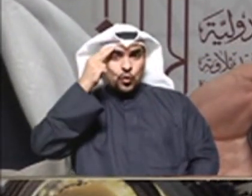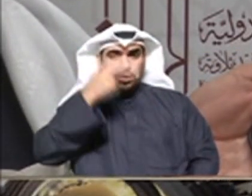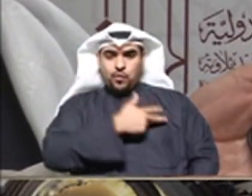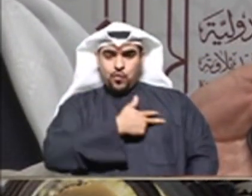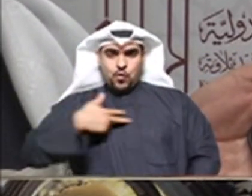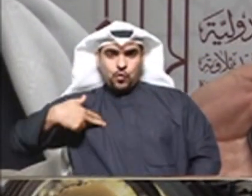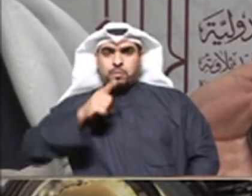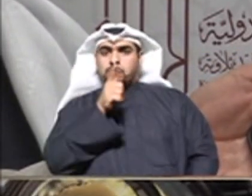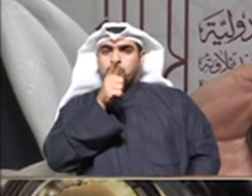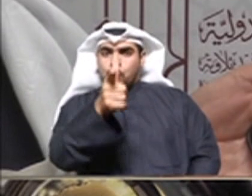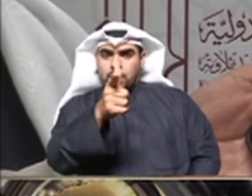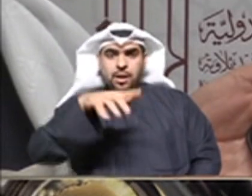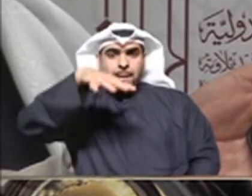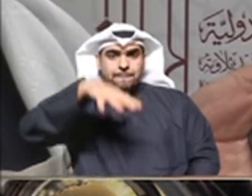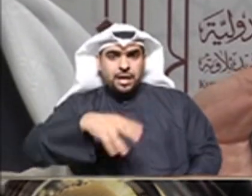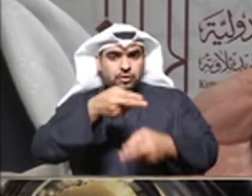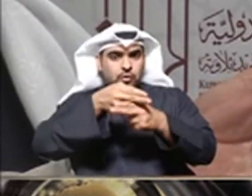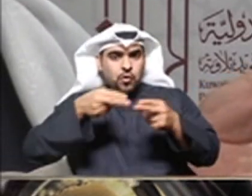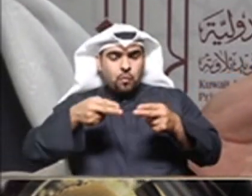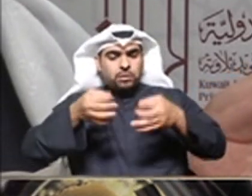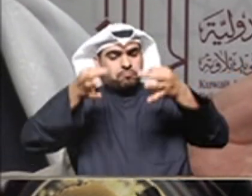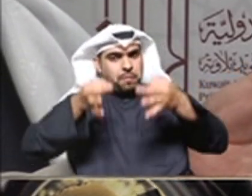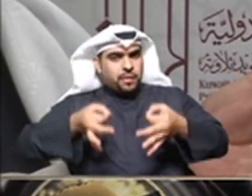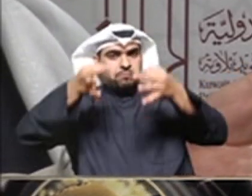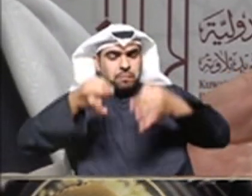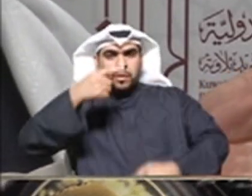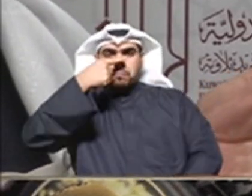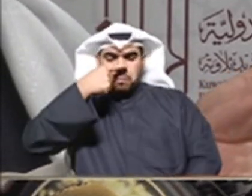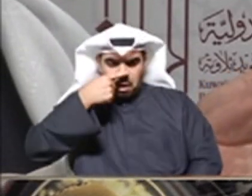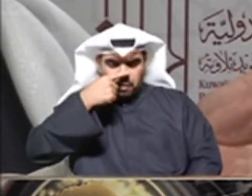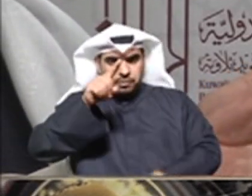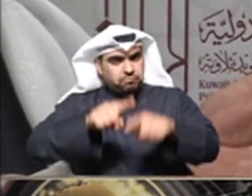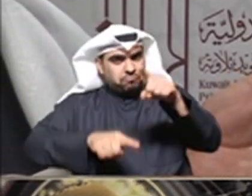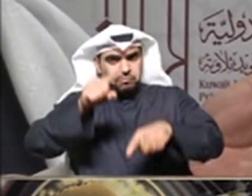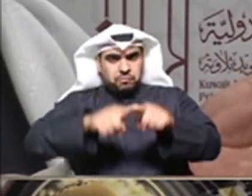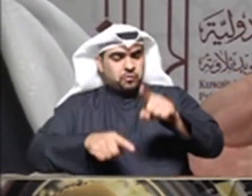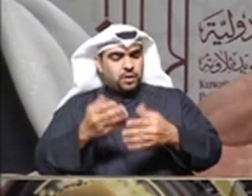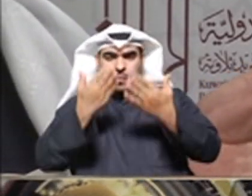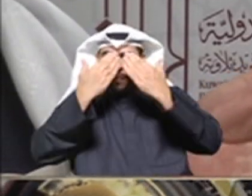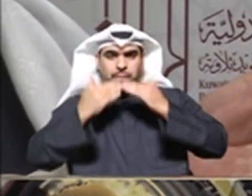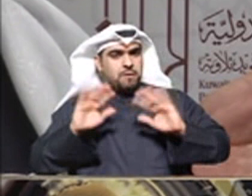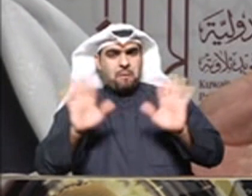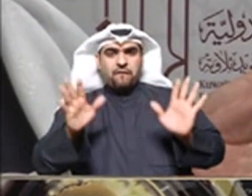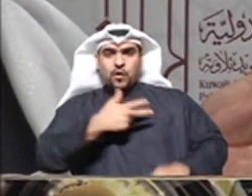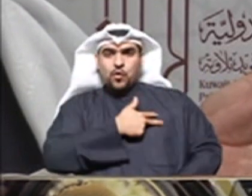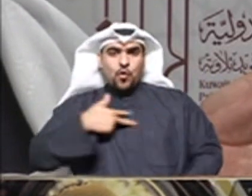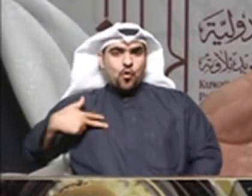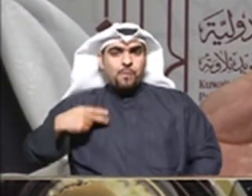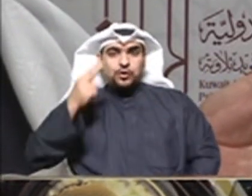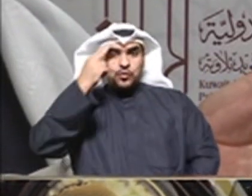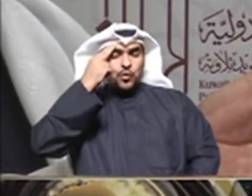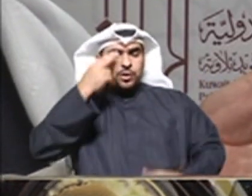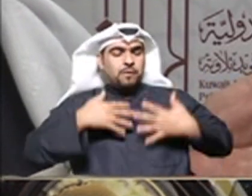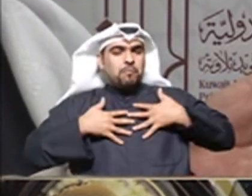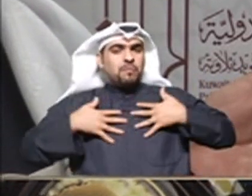وحملات الحج مع التعليمات والتوجيهات من السلطات السعودية، وهذه الحقيقة كلها مؤشرات إيجابية